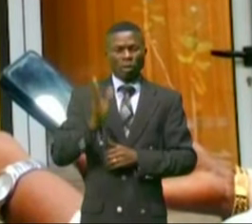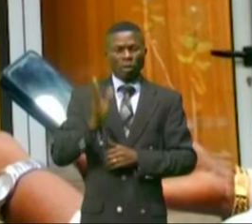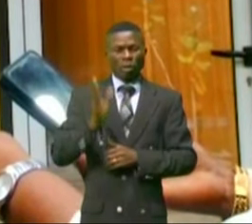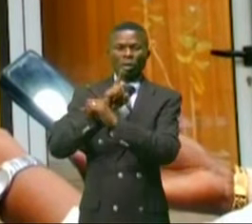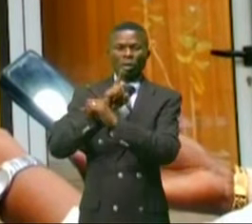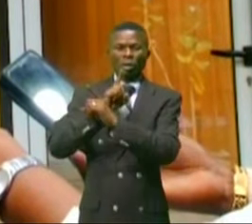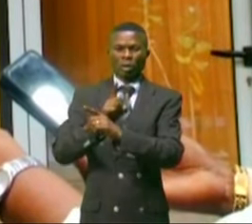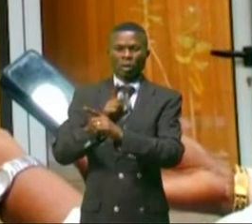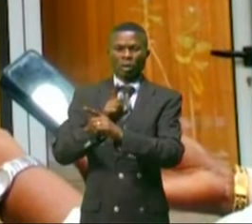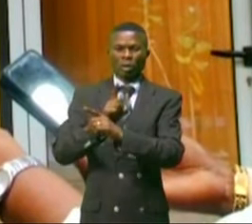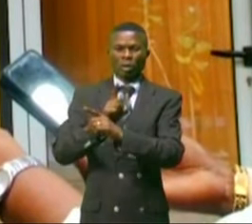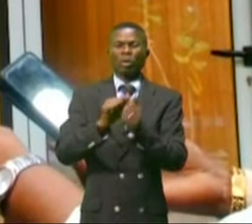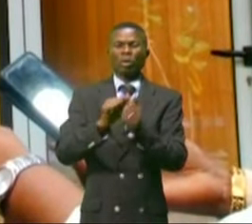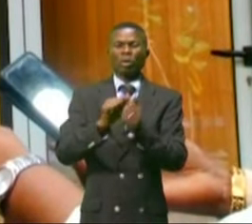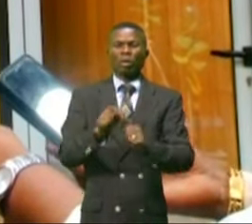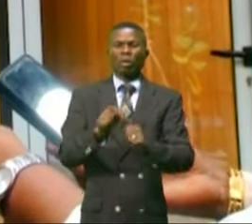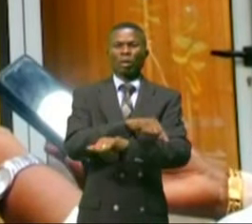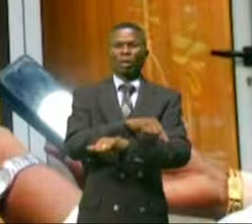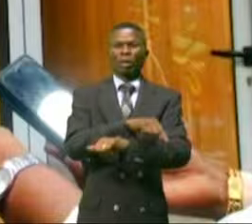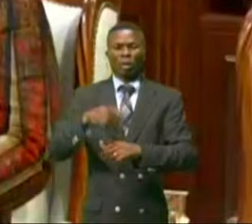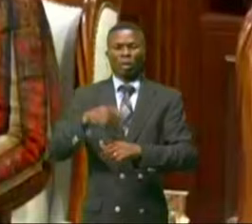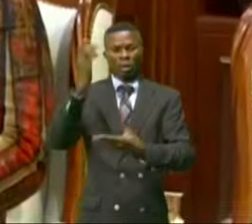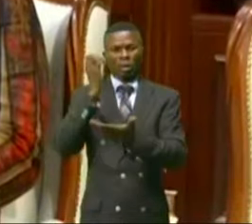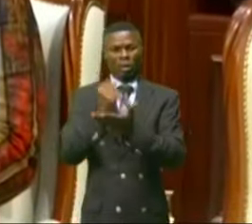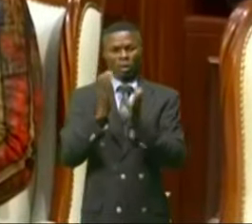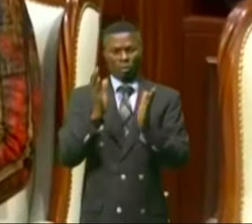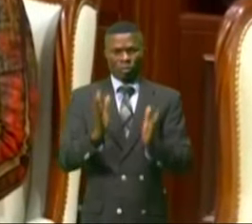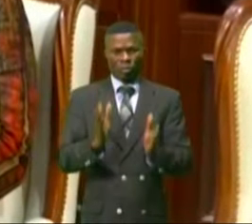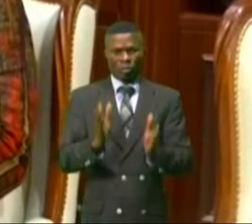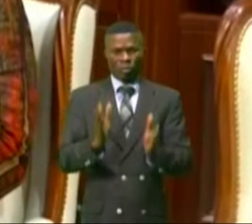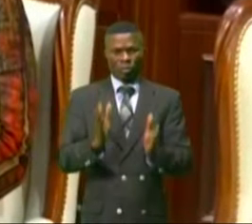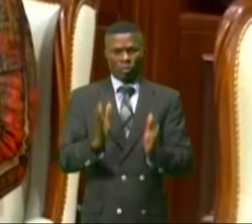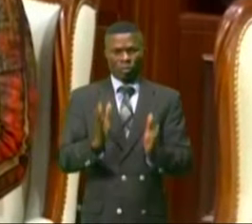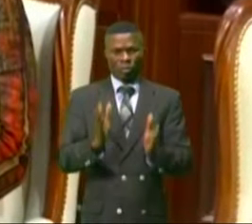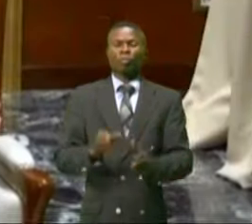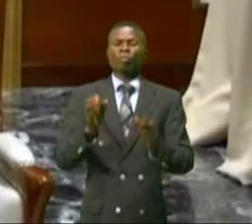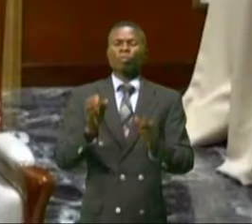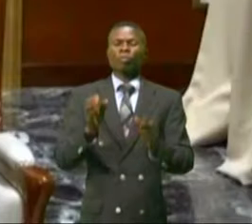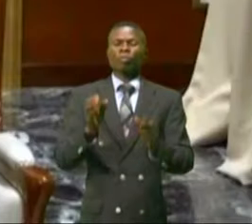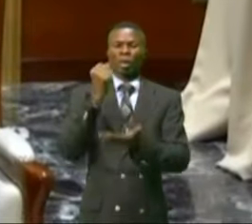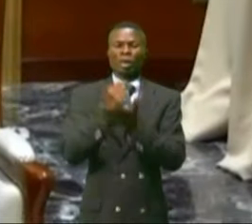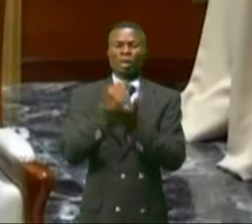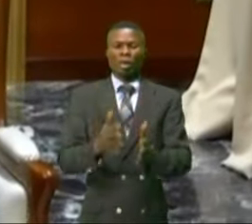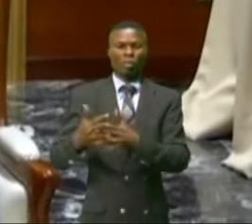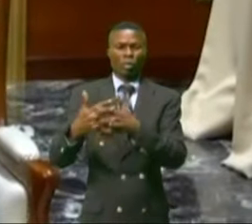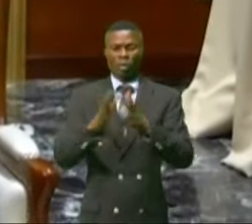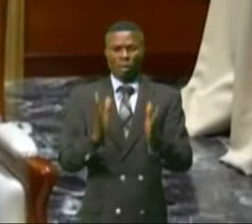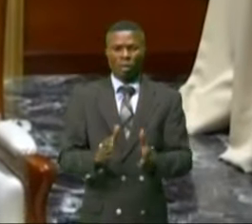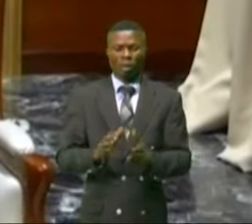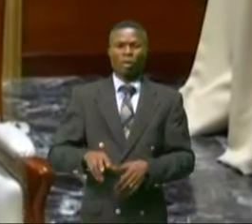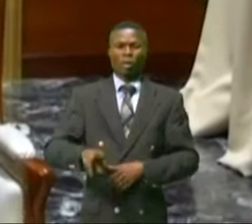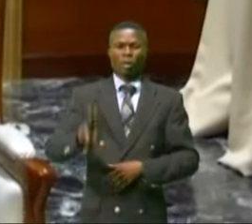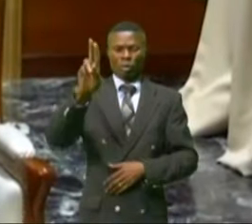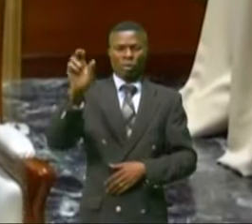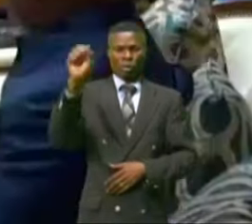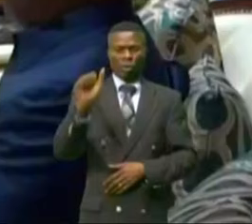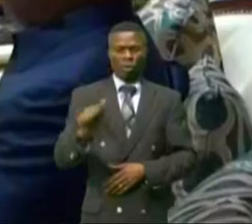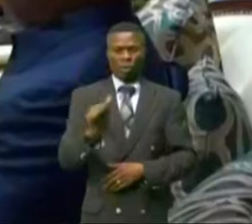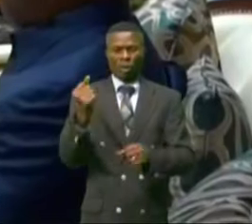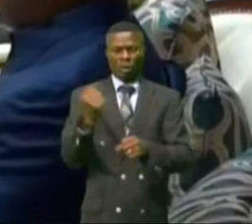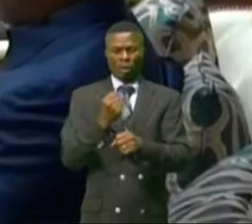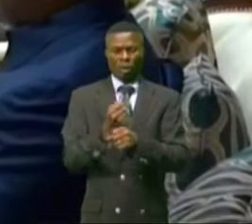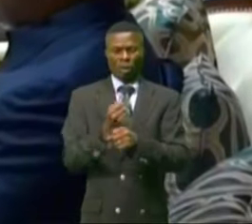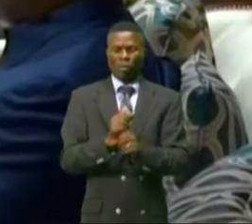les installations diplomatiques. En quoi la diplomatie américaine, les USA travaillent à